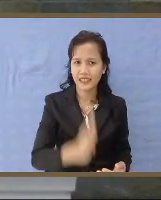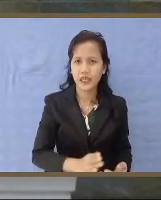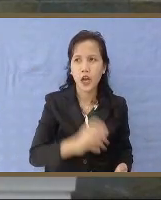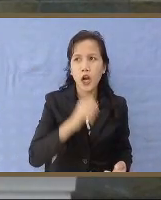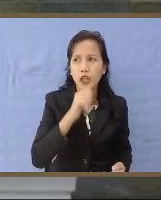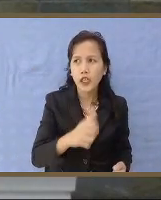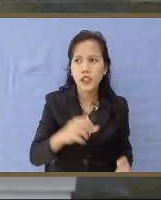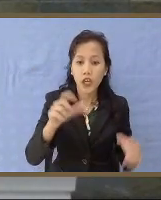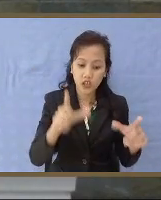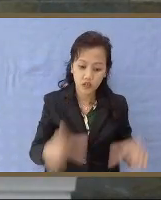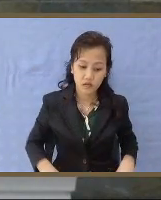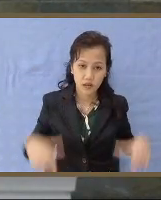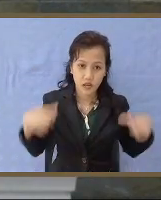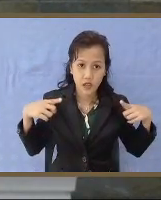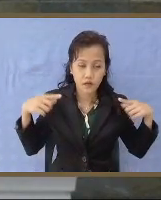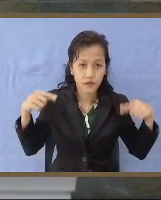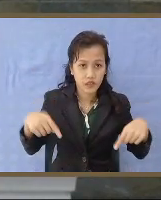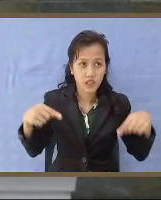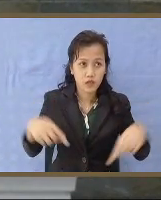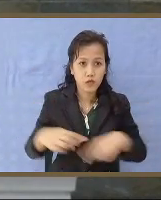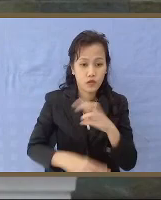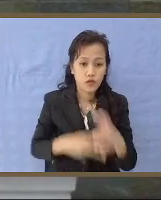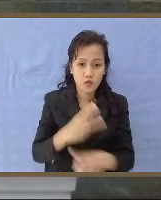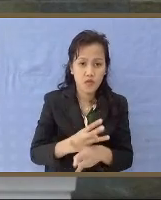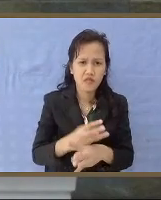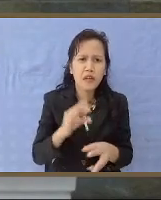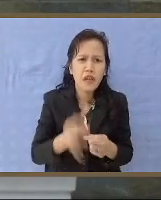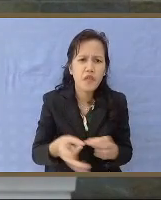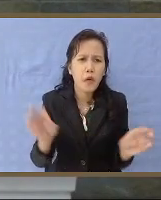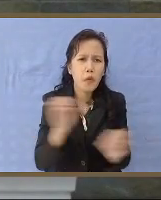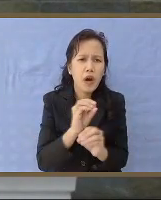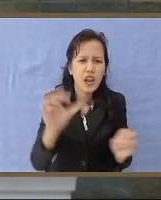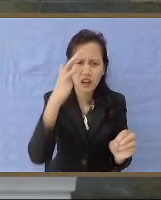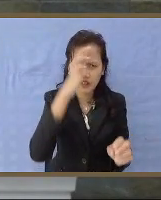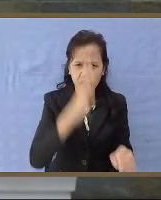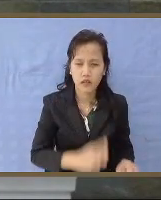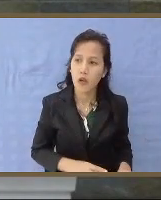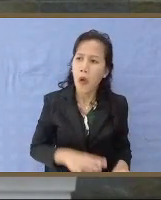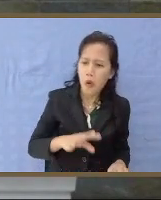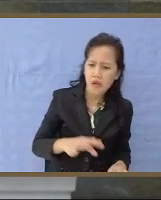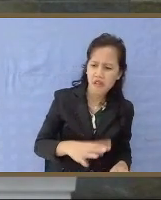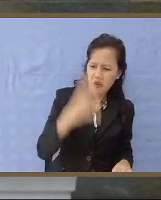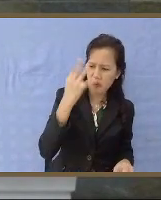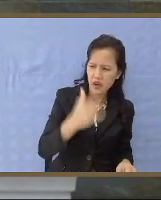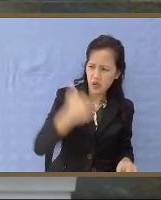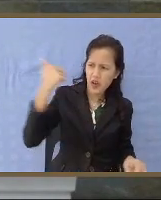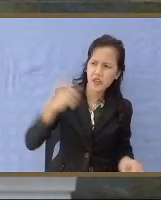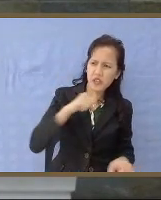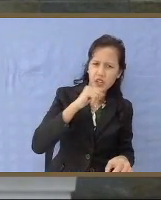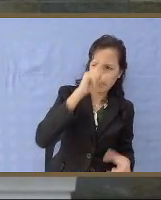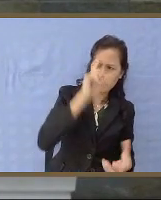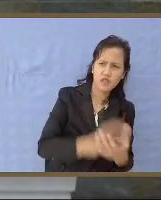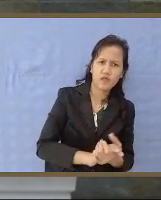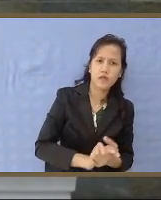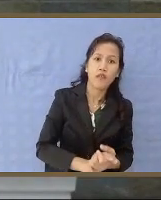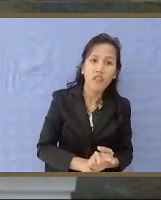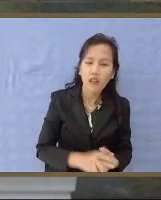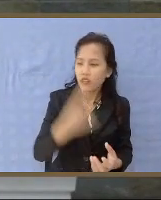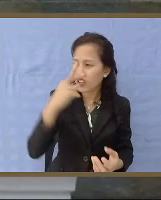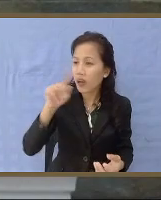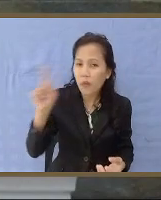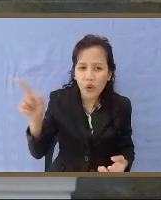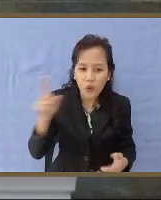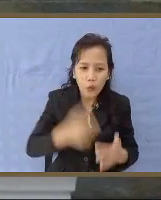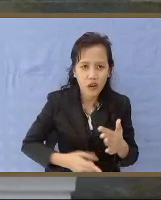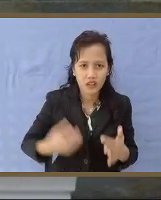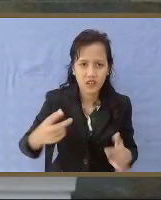ibabaw ng lupang ito kung walang Diyos. I don't wanna live. You know, sabi ng iba, ay bakit yung iba hindi naniniwala? At tingnan mo kung anong klaseng buhay nila.